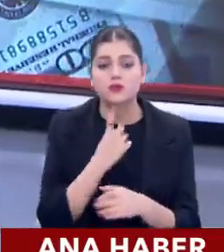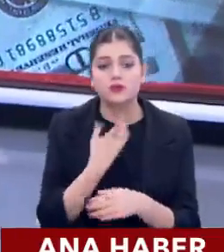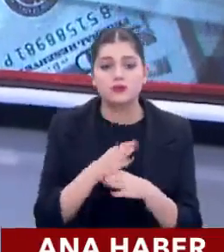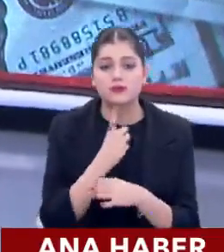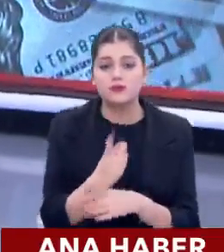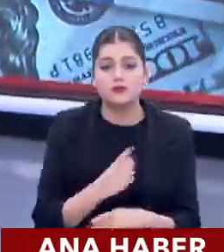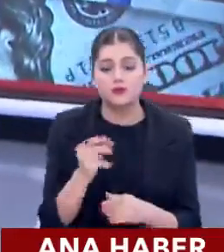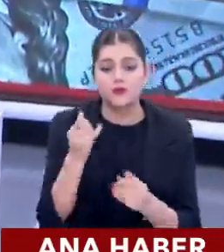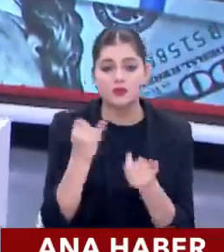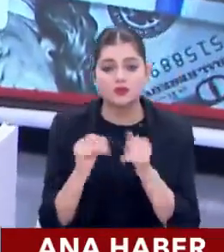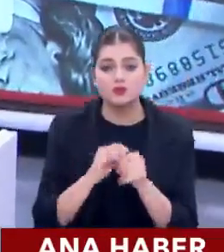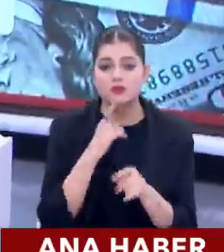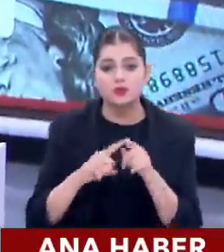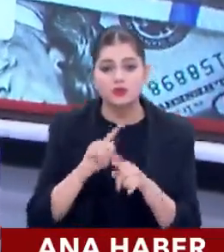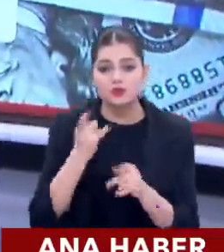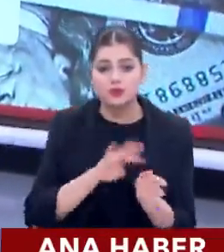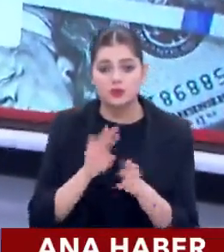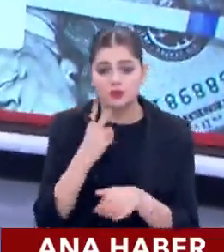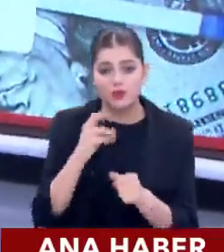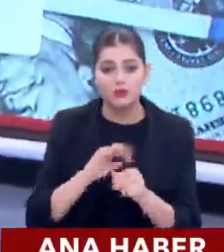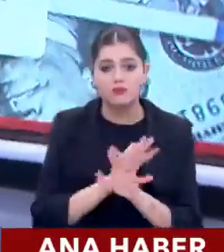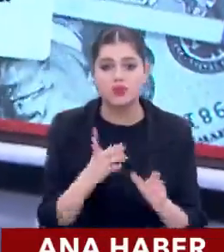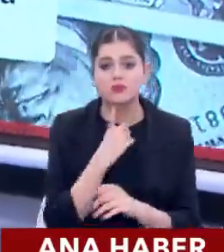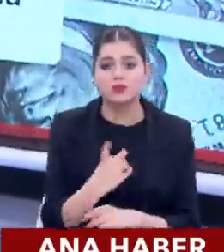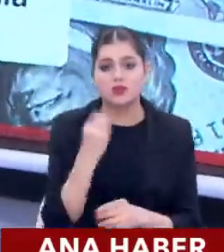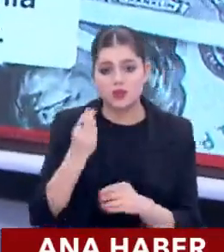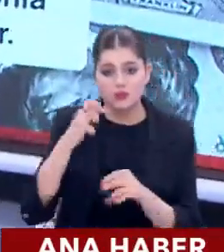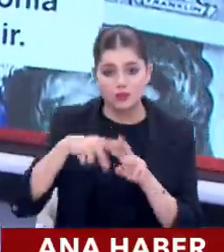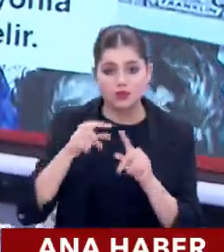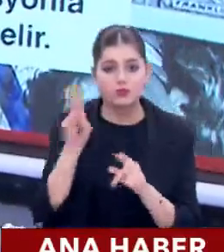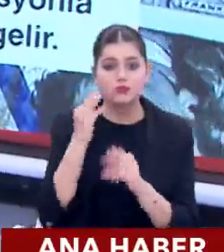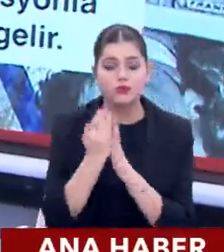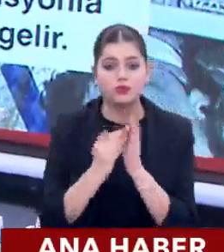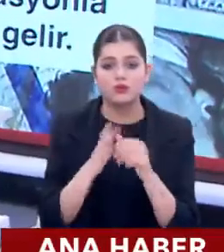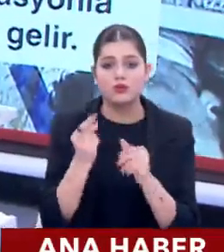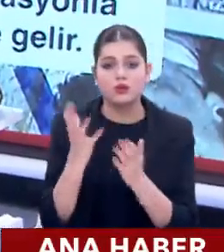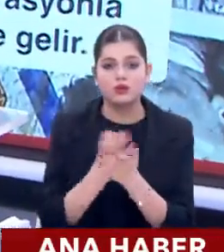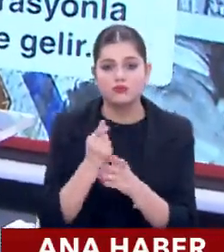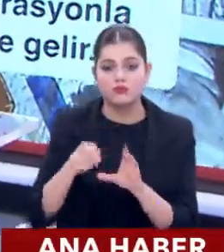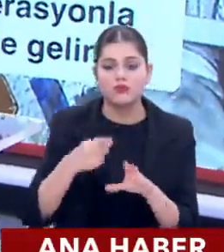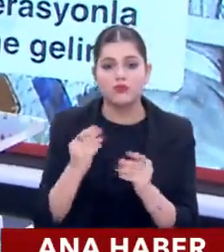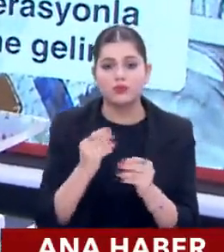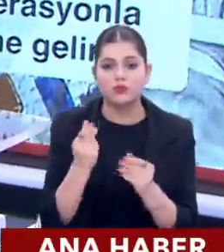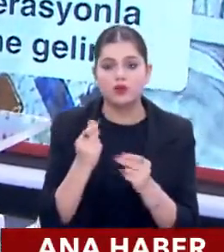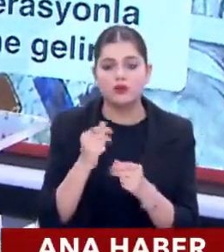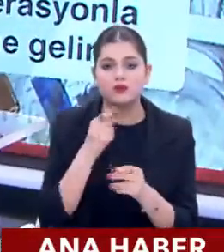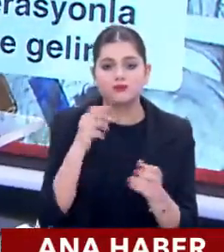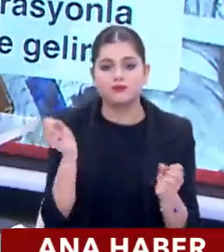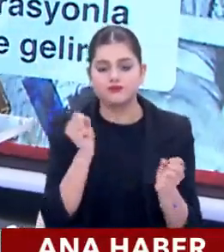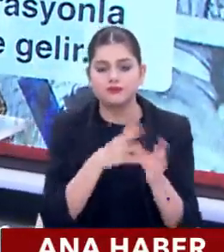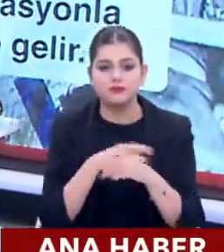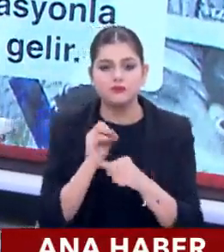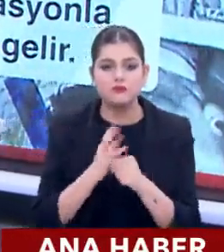eksenli tartışma siyasi bir arenada da gördük açıkçası İşte iyi Parti'de son dönemde Kazan kaynıyor paralarla transferler